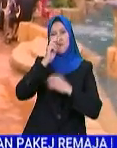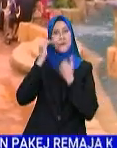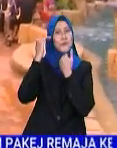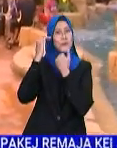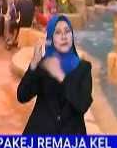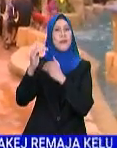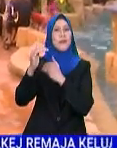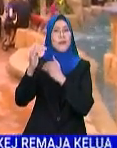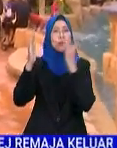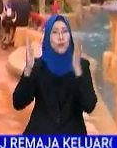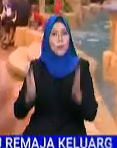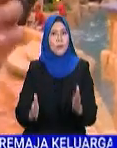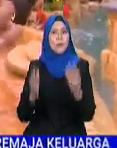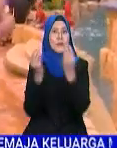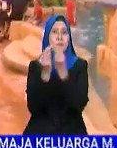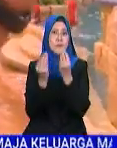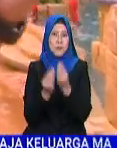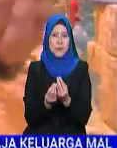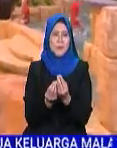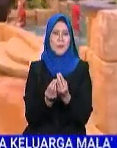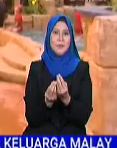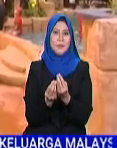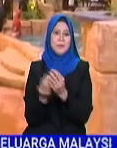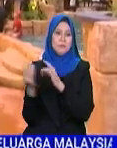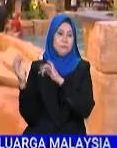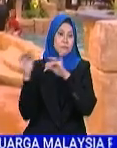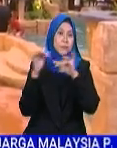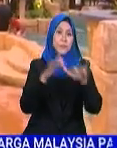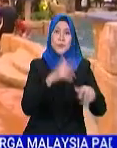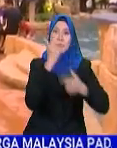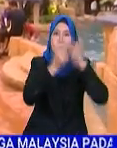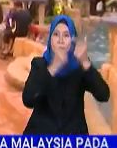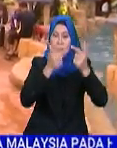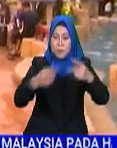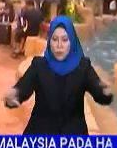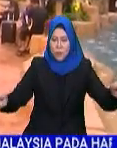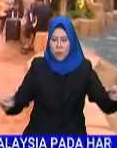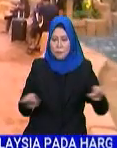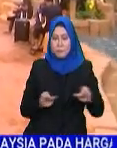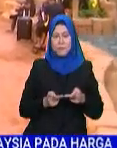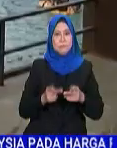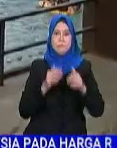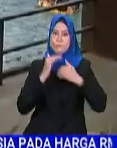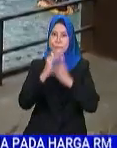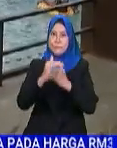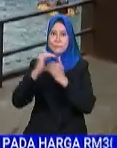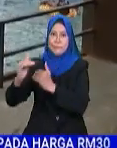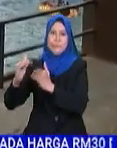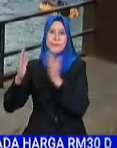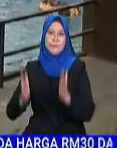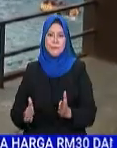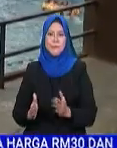limitkan jumlah pengunjung di dalam kolam-kolam kita pada setiap masa.